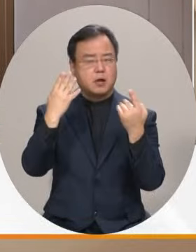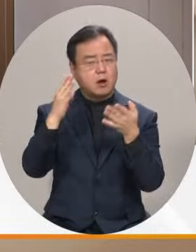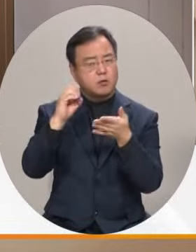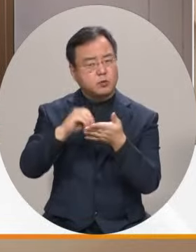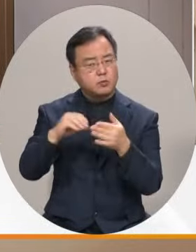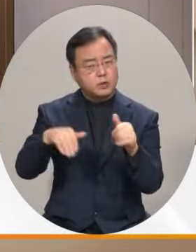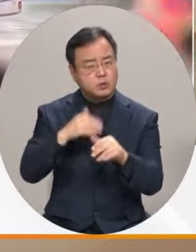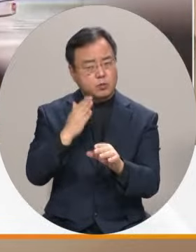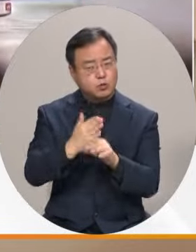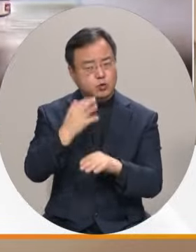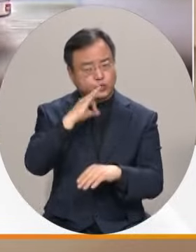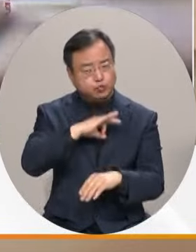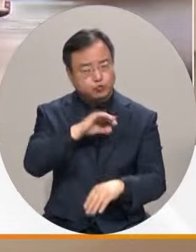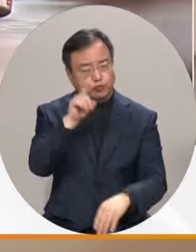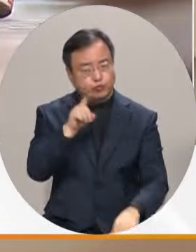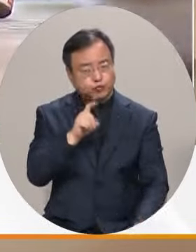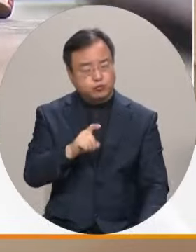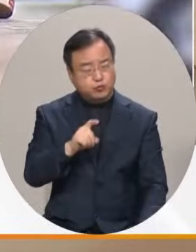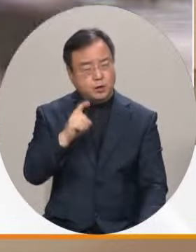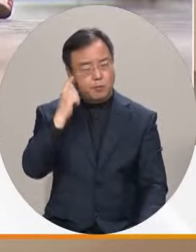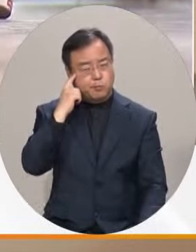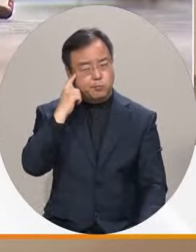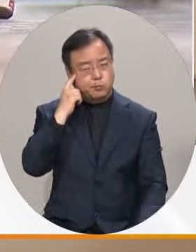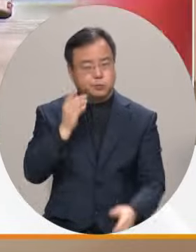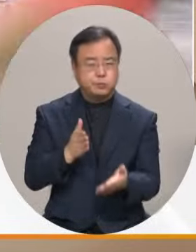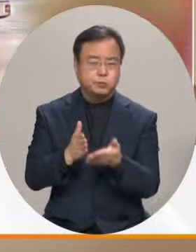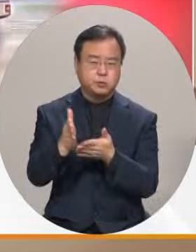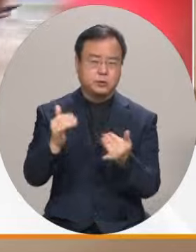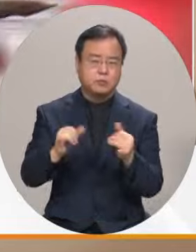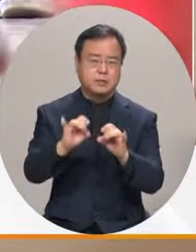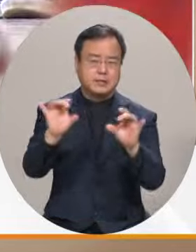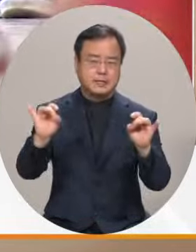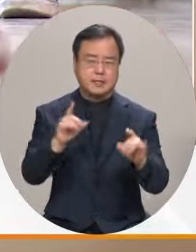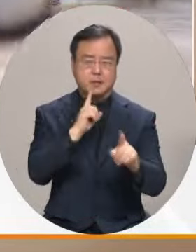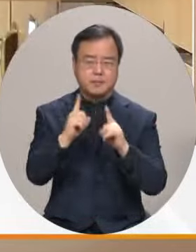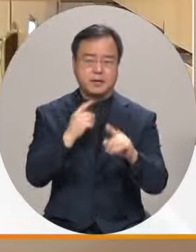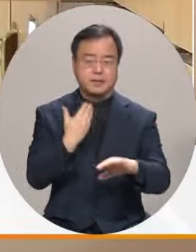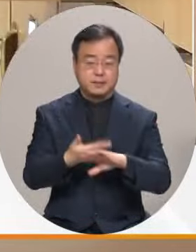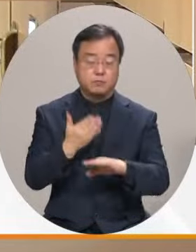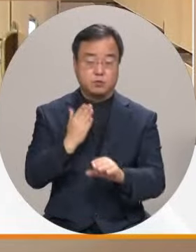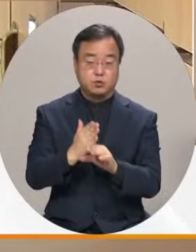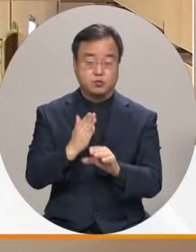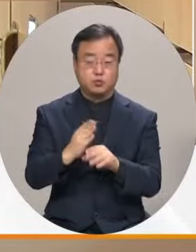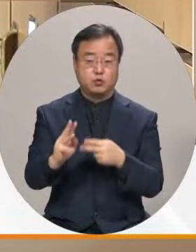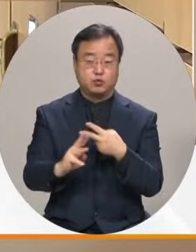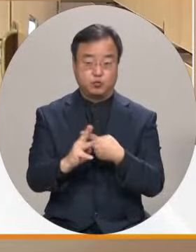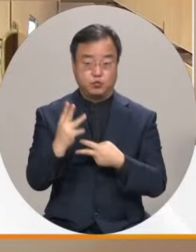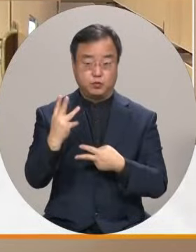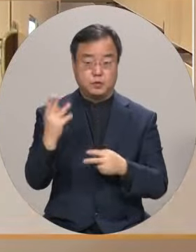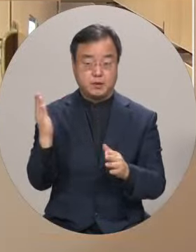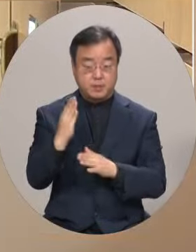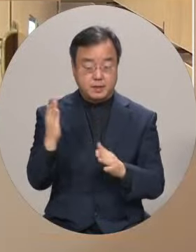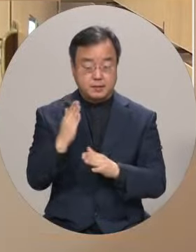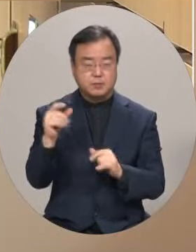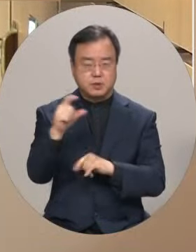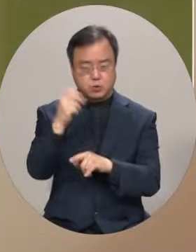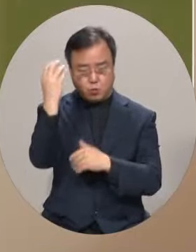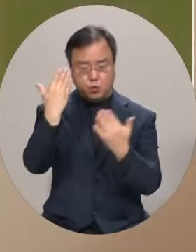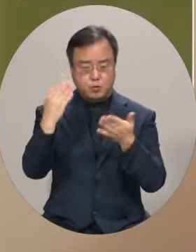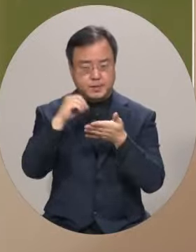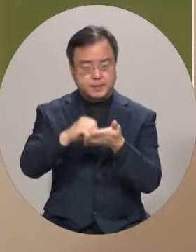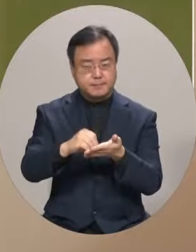좀 전문가들도 의견이 갈리고 있어서이 고교 진학을 앞둔 3학년 학생들은 좀 신중하게 판단해야 한다는 지적도